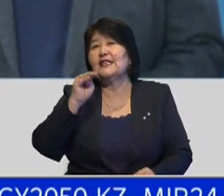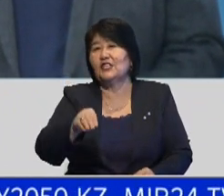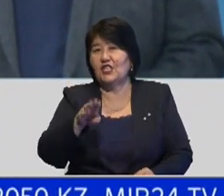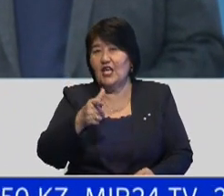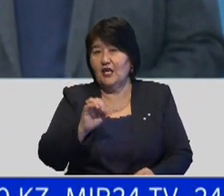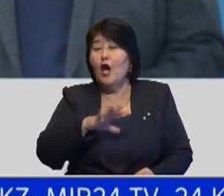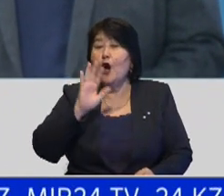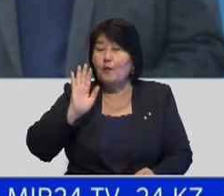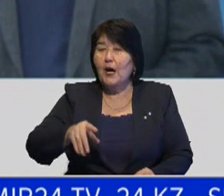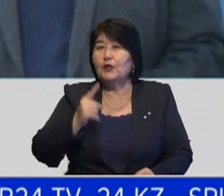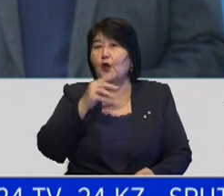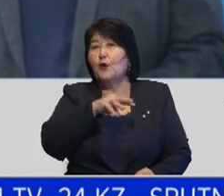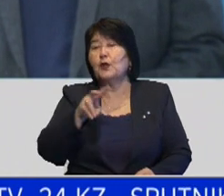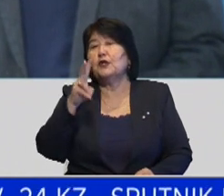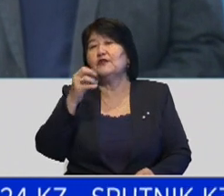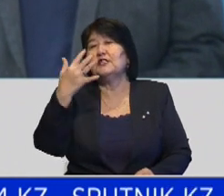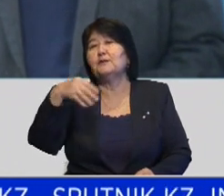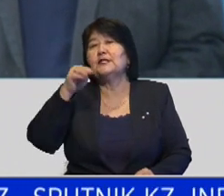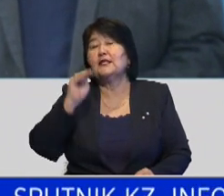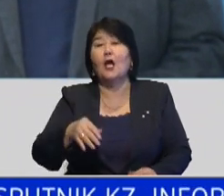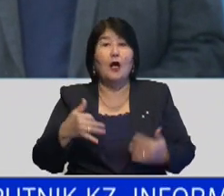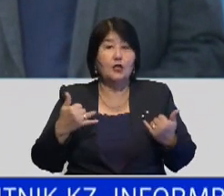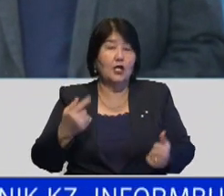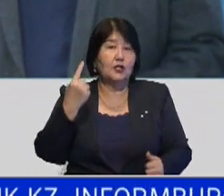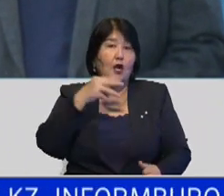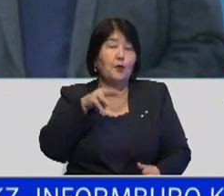тенге, потом 1 250 000, сейчас